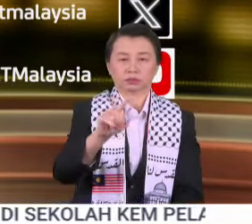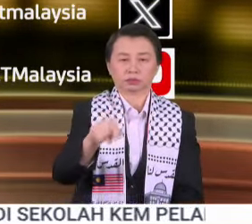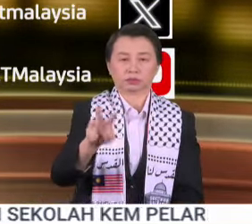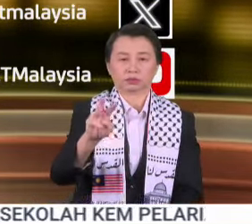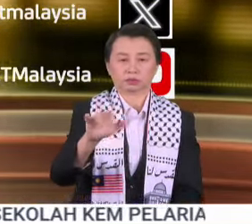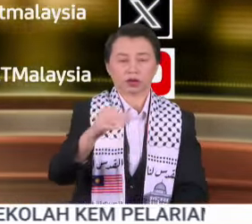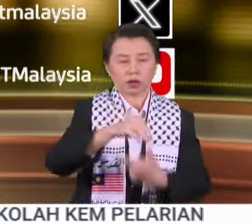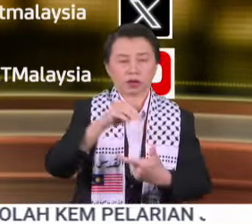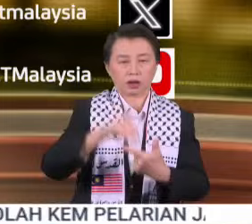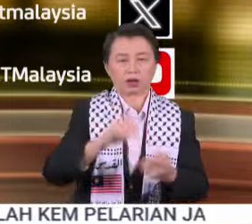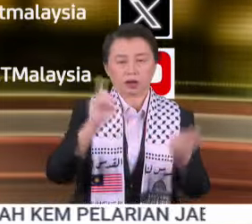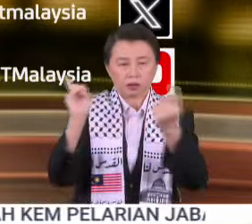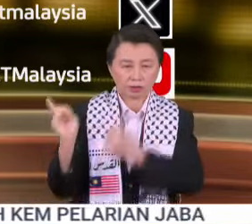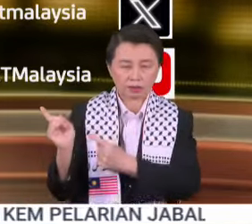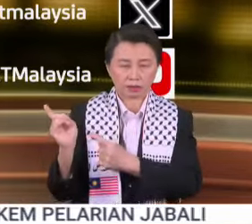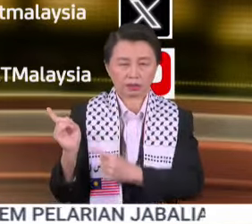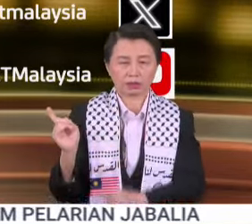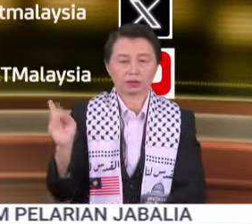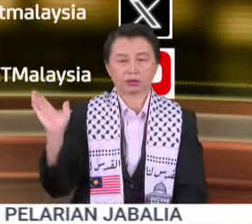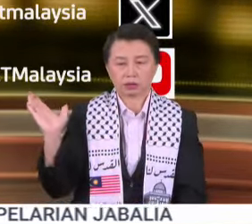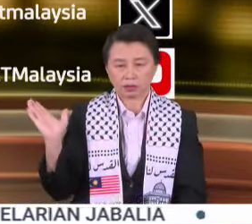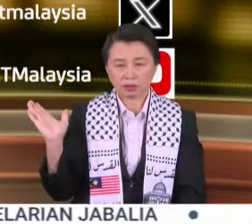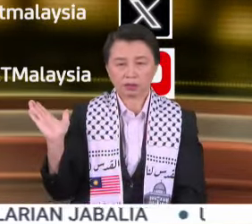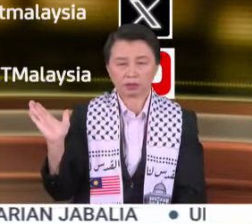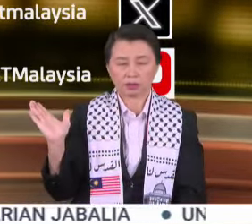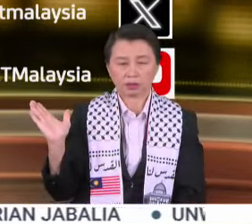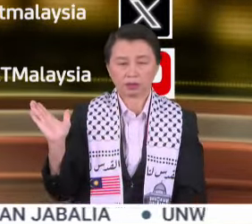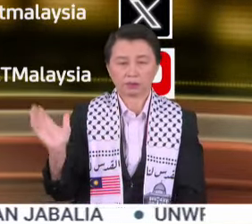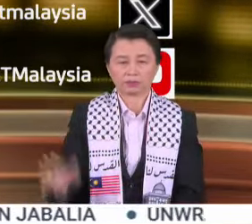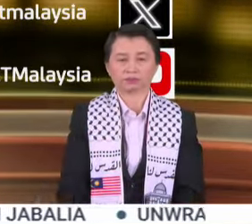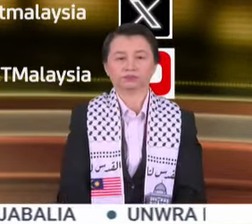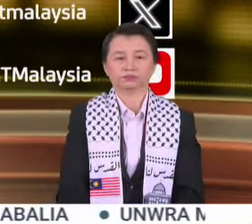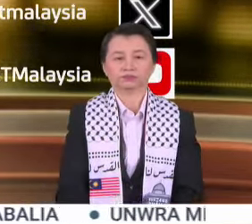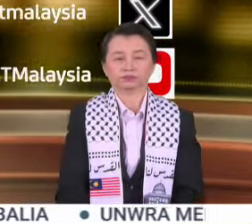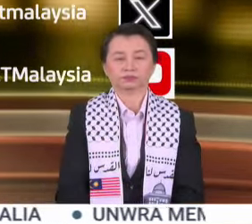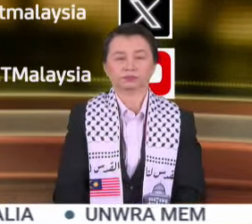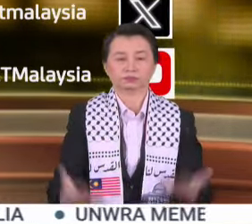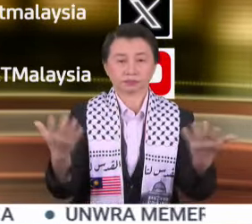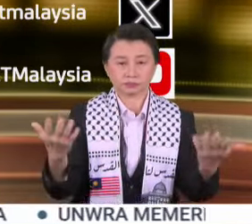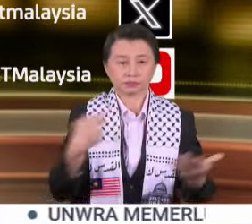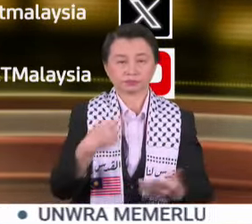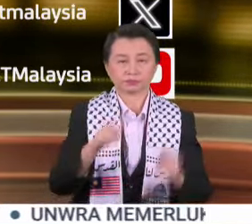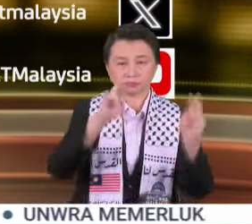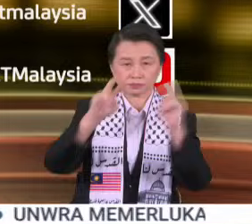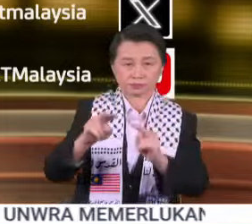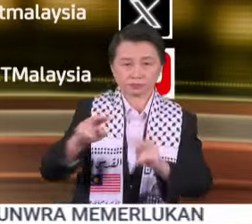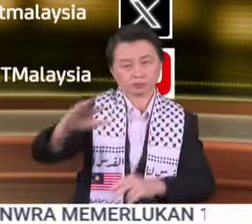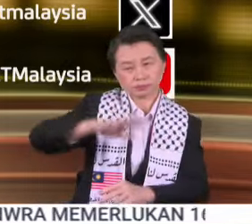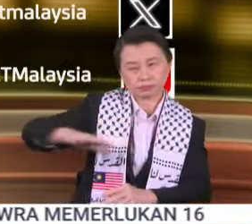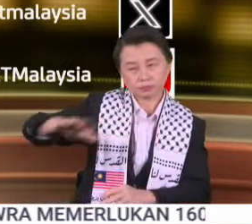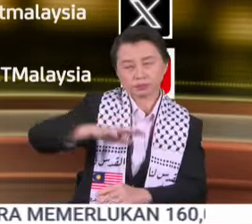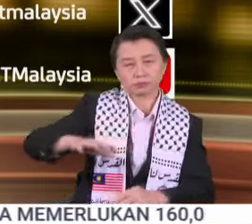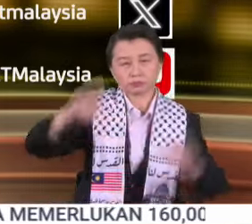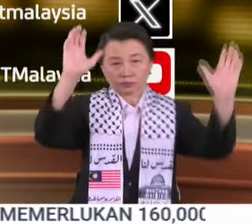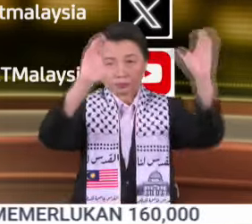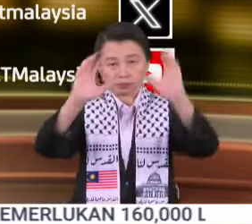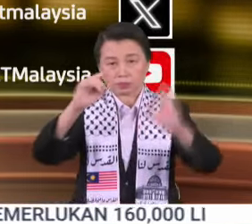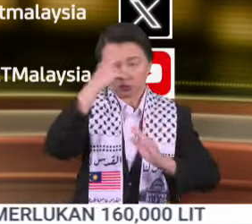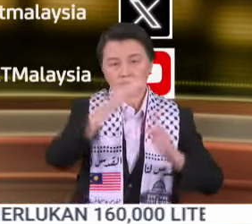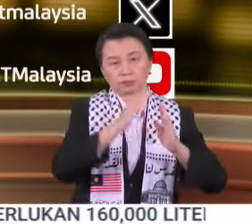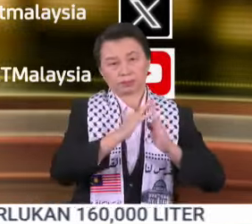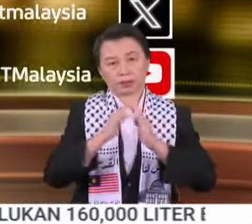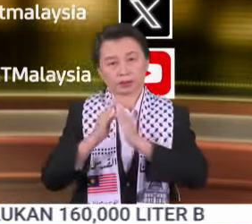www.met.gov.my ataupun terus ke laman media sosial kami seperti yang tertera di sini. Sebelum berpisah, kita saksikan dulu ramalan cuaca bagi